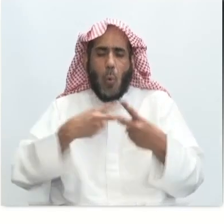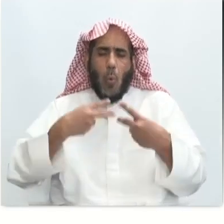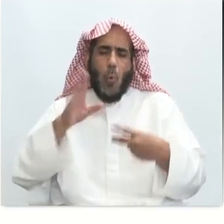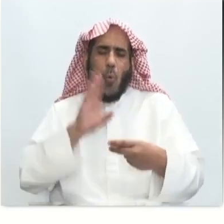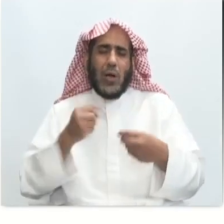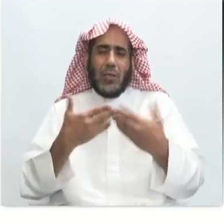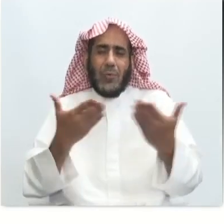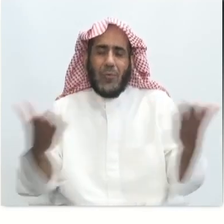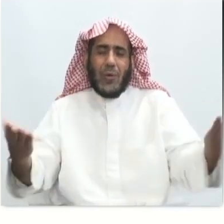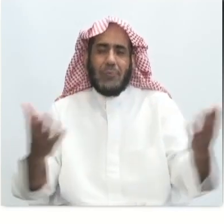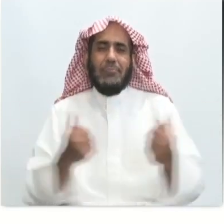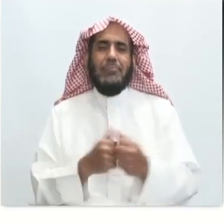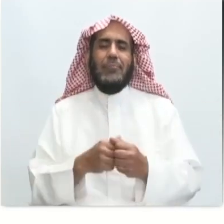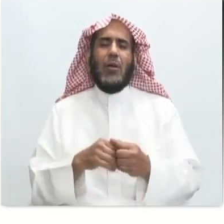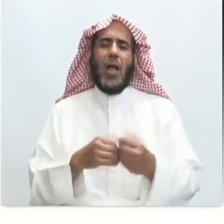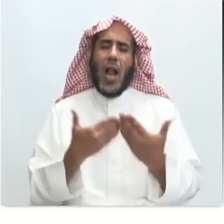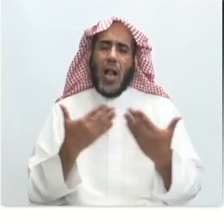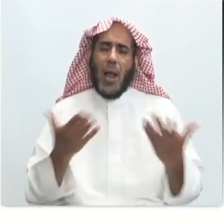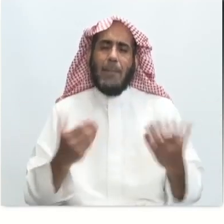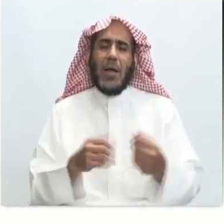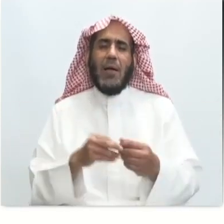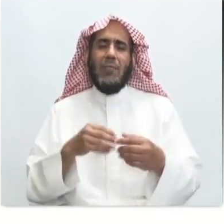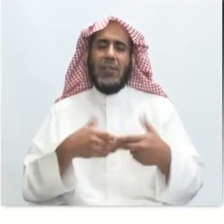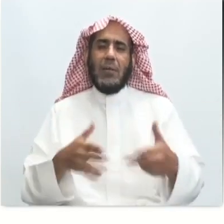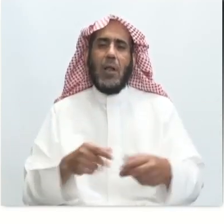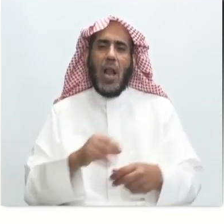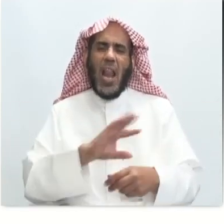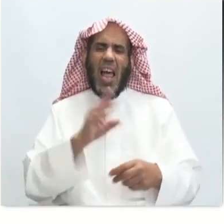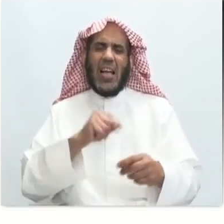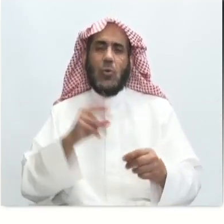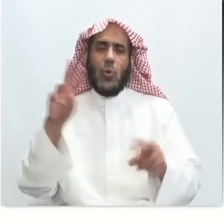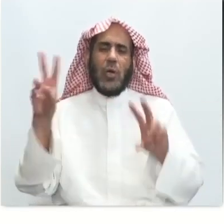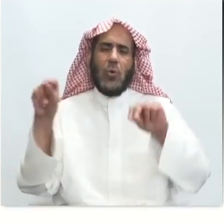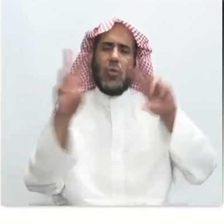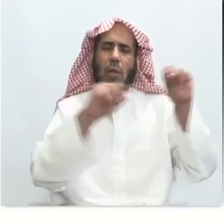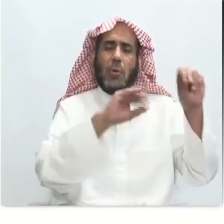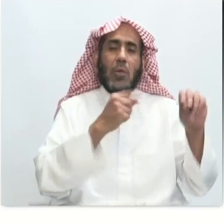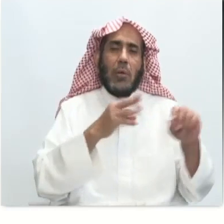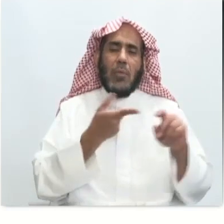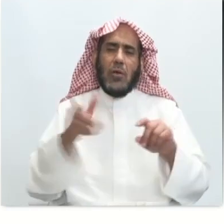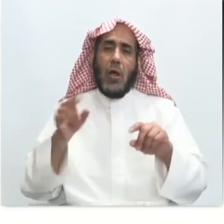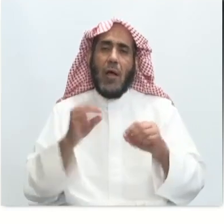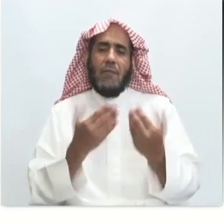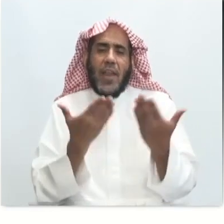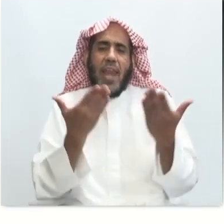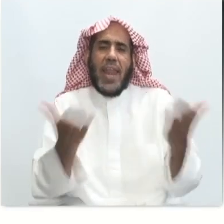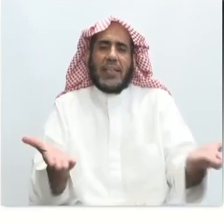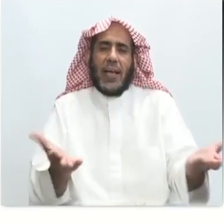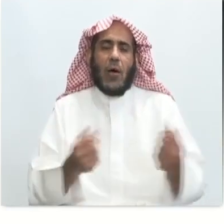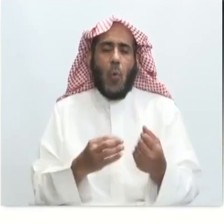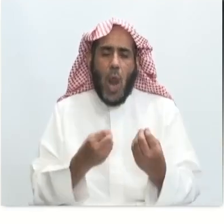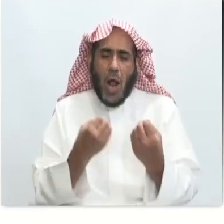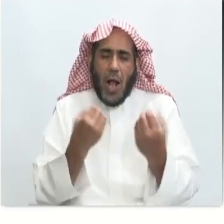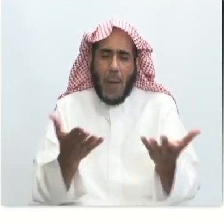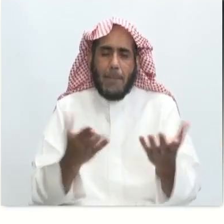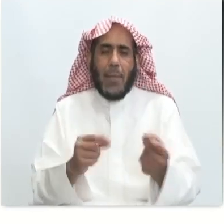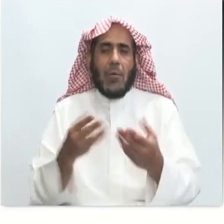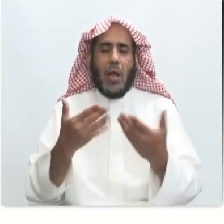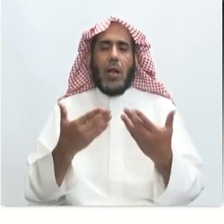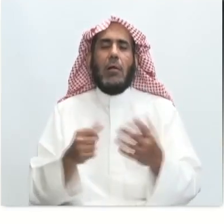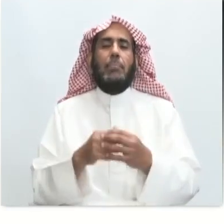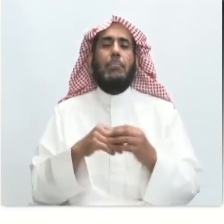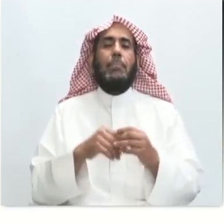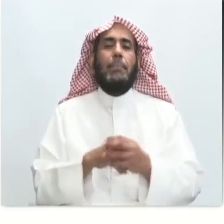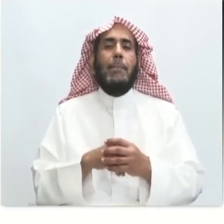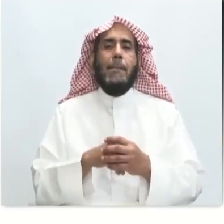تناهى لم تجبه انا امله في تكمله لا تنكر ضربي له من دونه مثلا شرودا في الندى والباس وهذا ايضا فيه ابيات يتحدث فيها عن